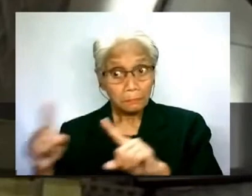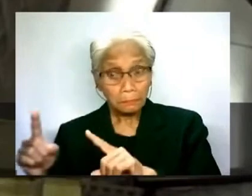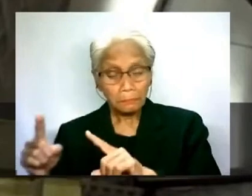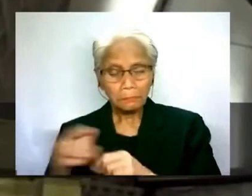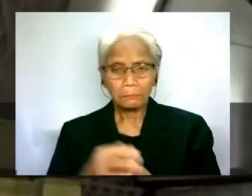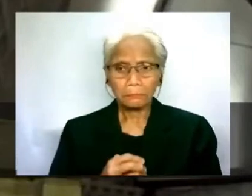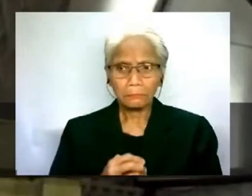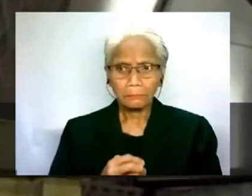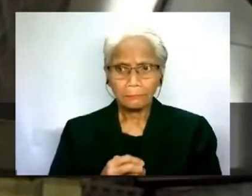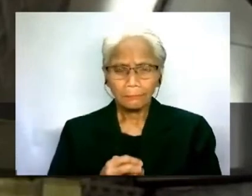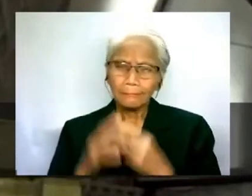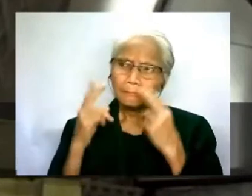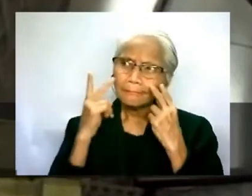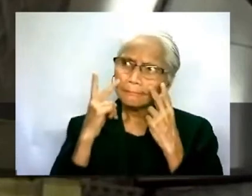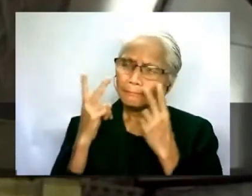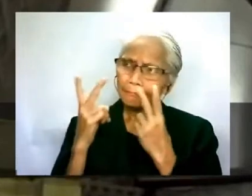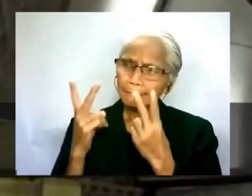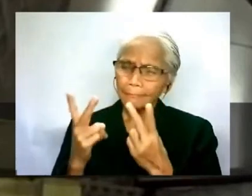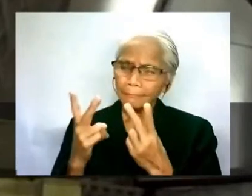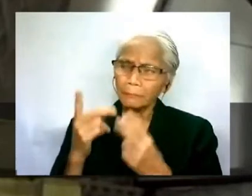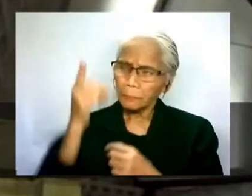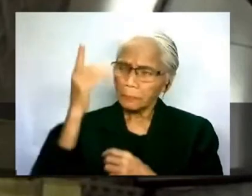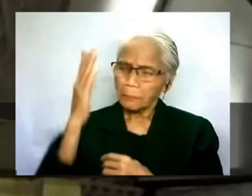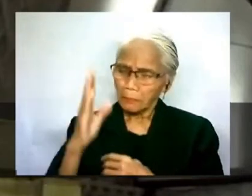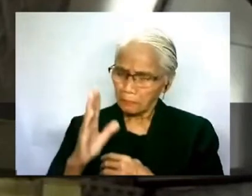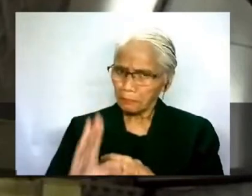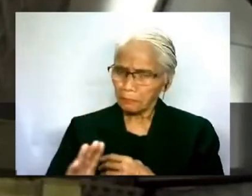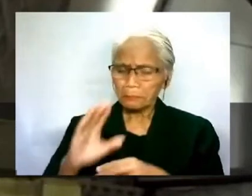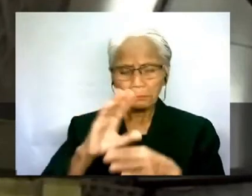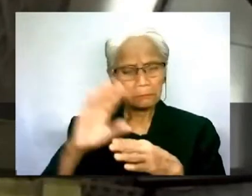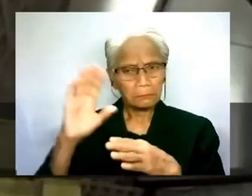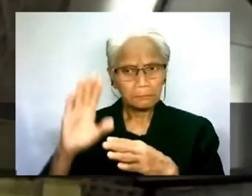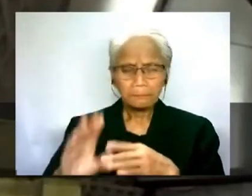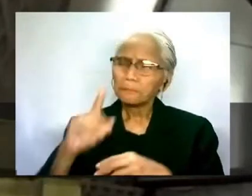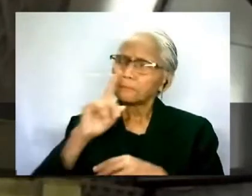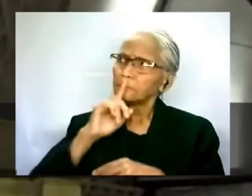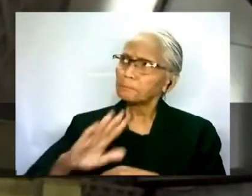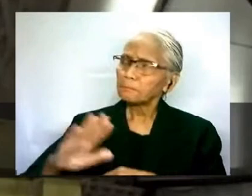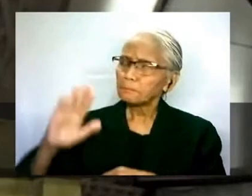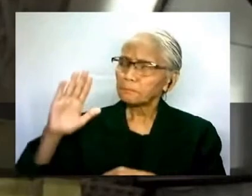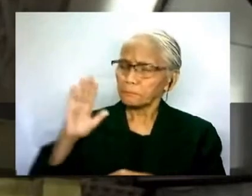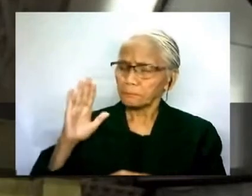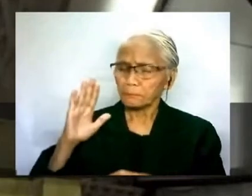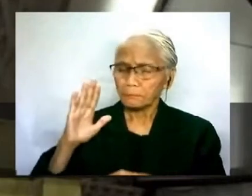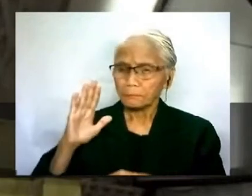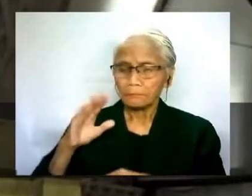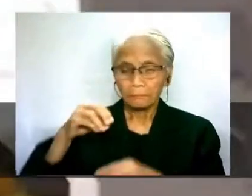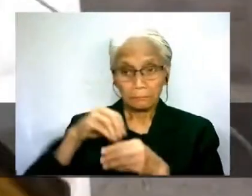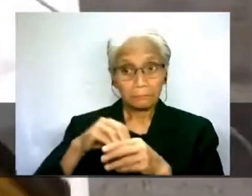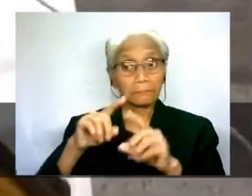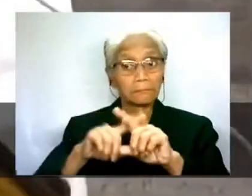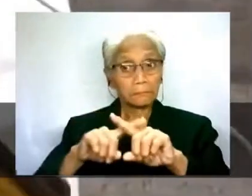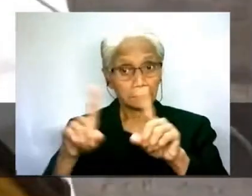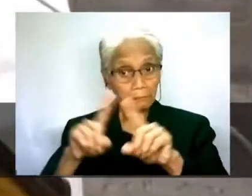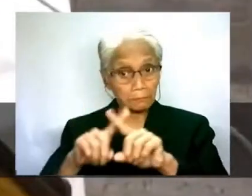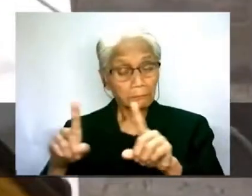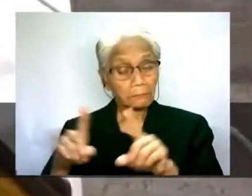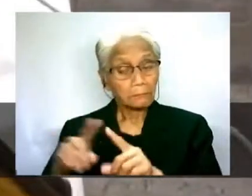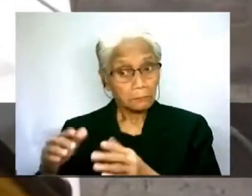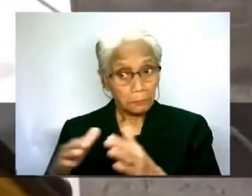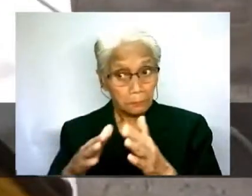Diyos ay tumutupad sa kanyang pangako sa iba't ibang paraan, sa